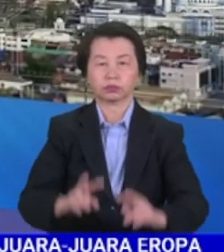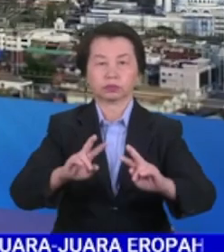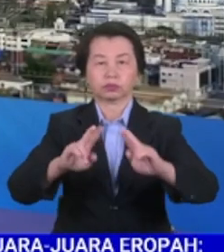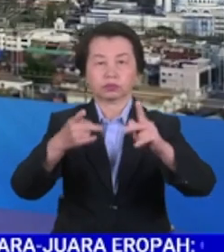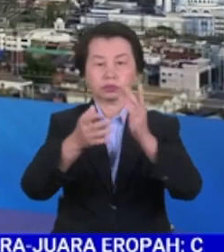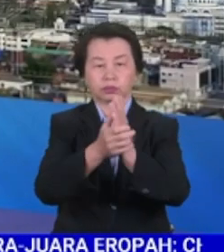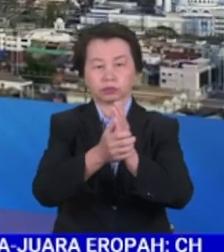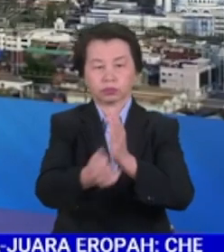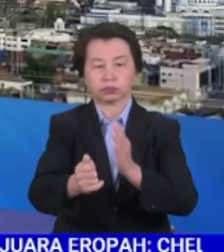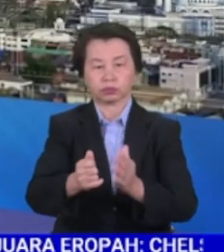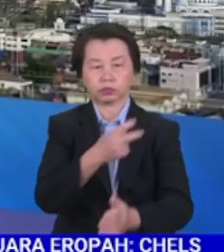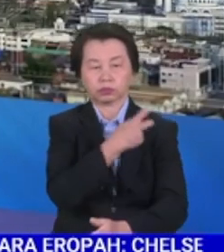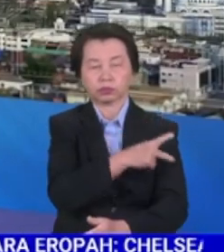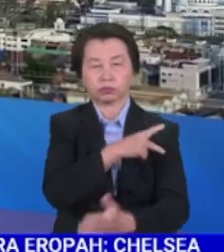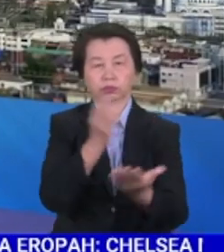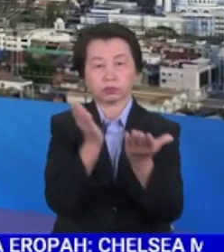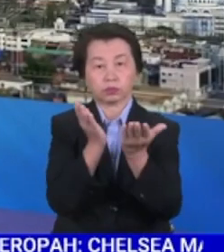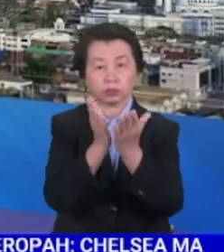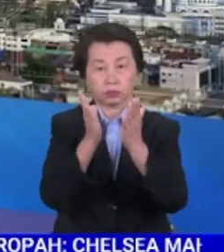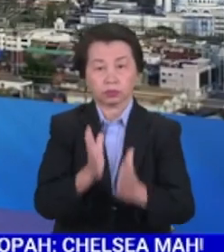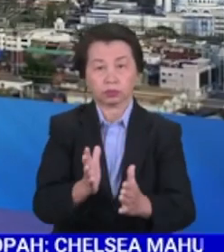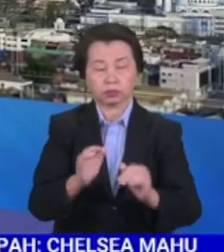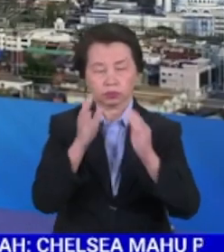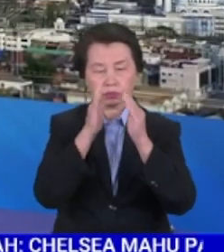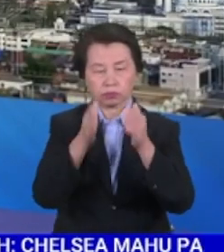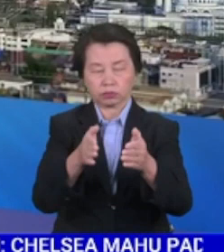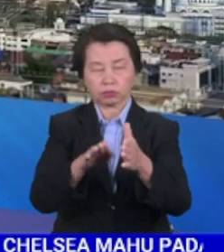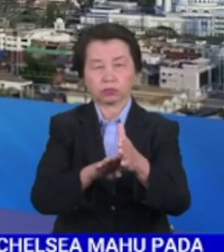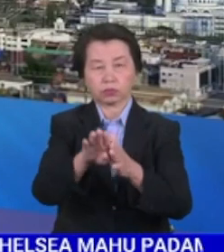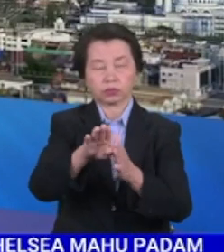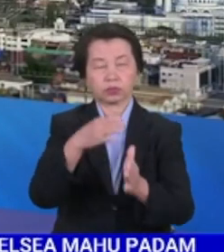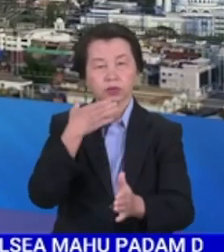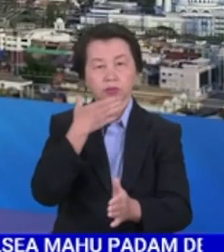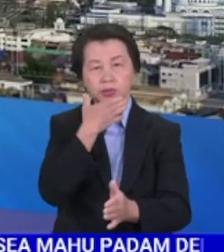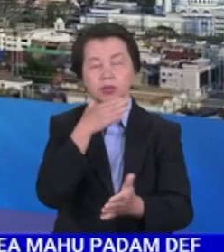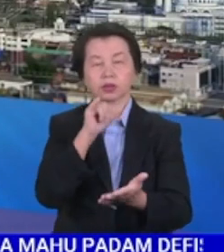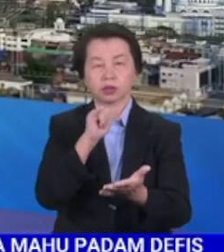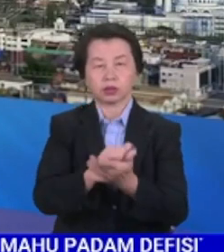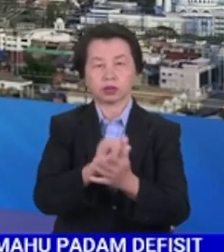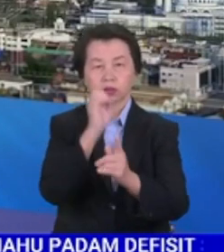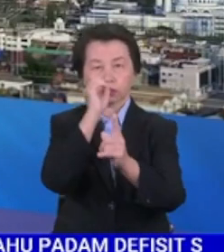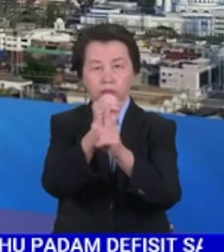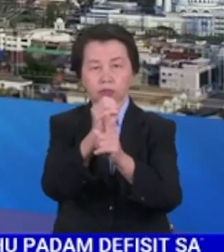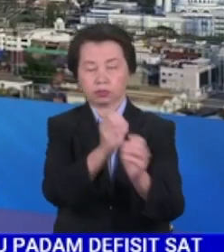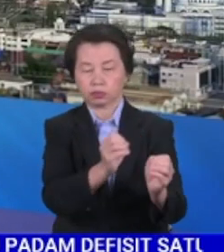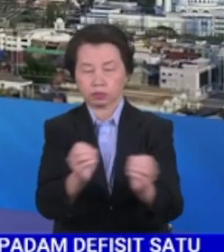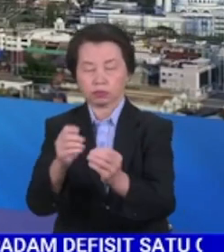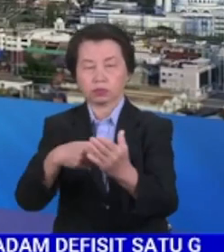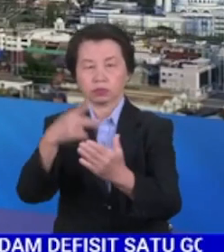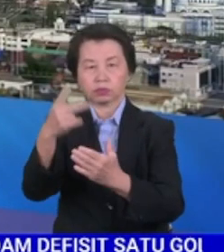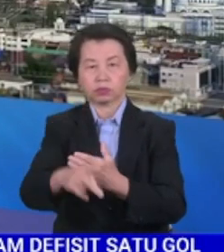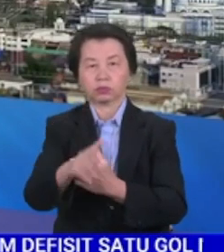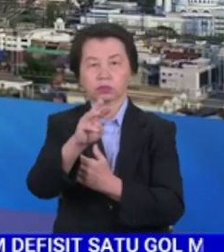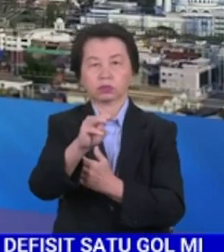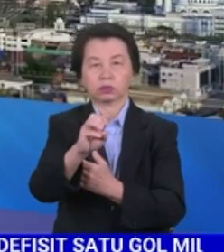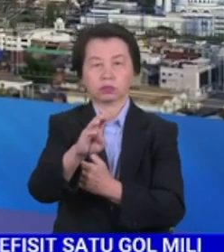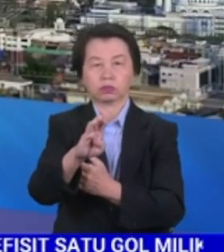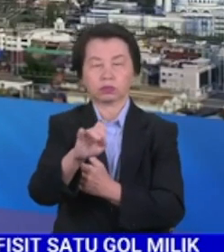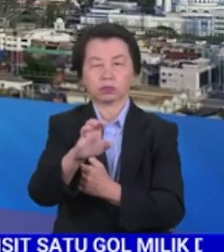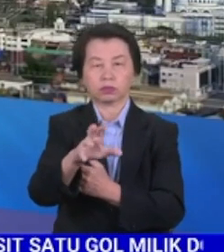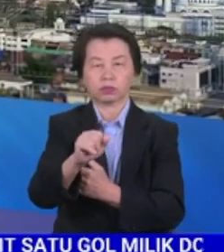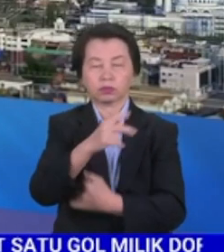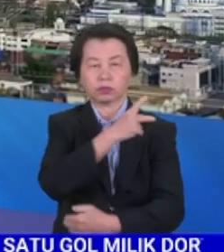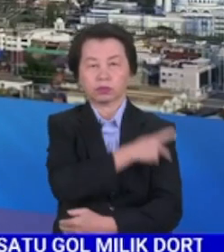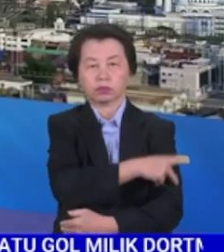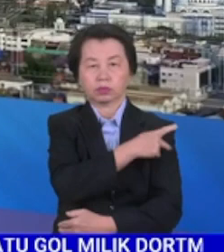Meningkatkan kemahiran klinikal pelajar dan menumpukan kepada pembangunan belia. Itu antara objektif penganjuran program Mobile Clinic MyHeart Pahang